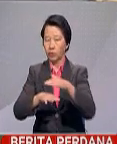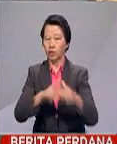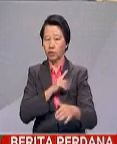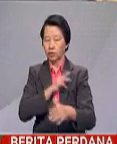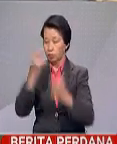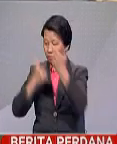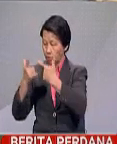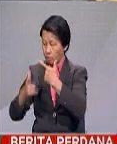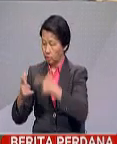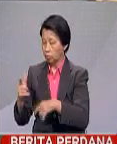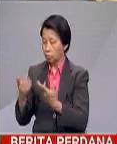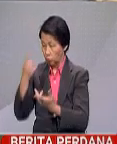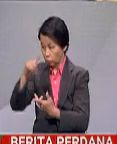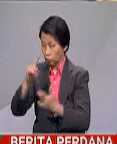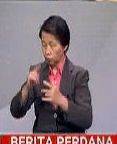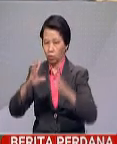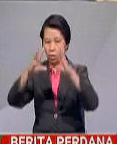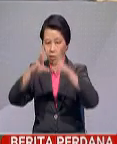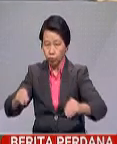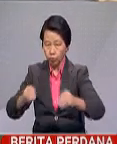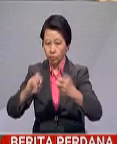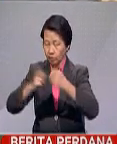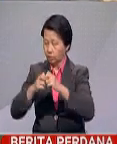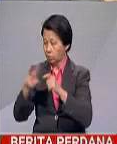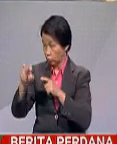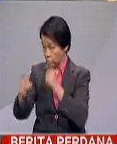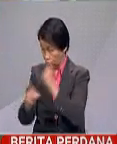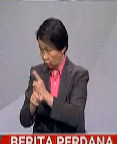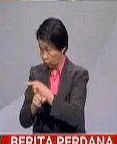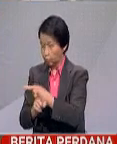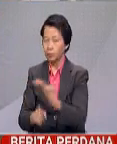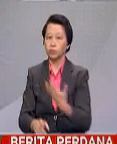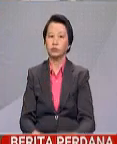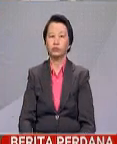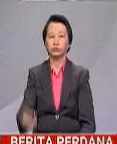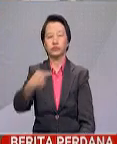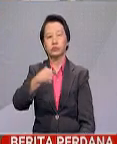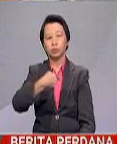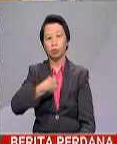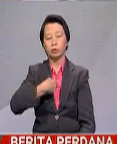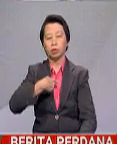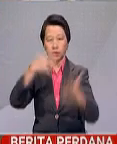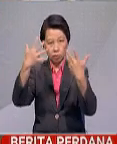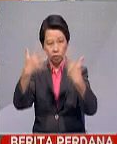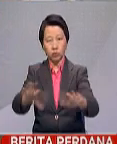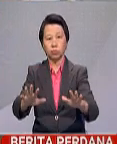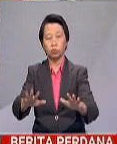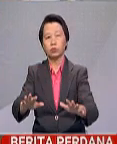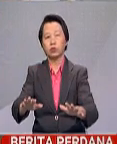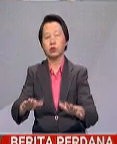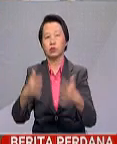Kementerian Pelancongan Seni dan Budaya bagi mementeras virus ini. Saya telah